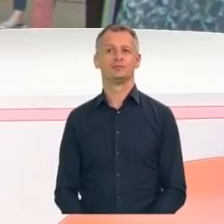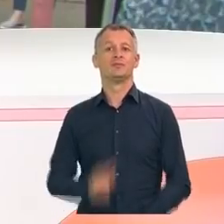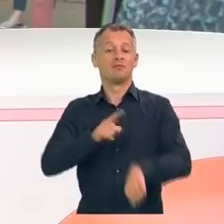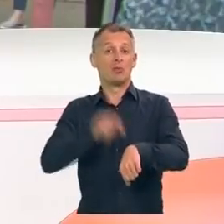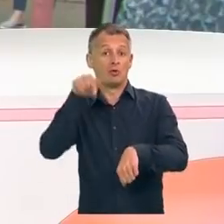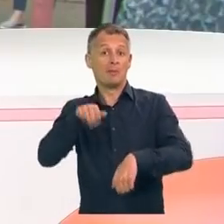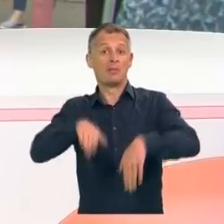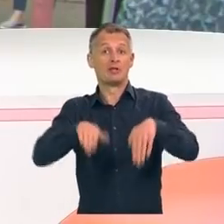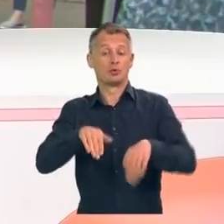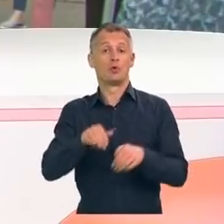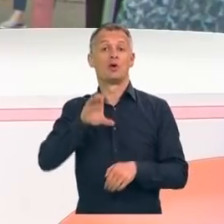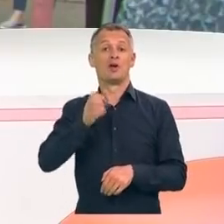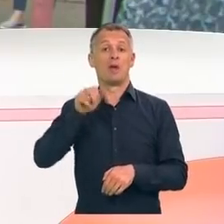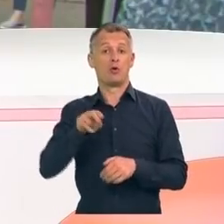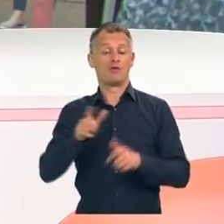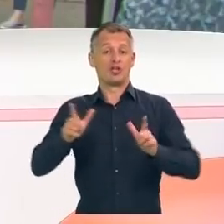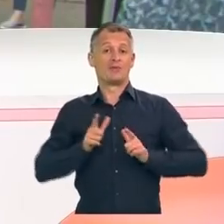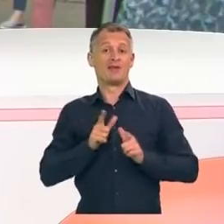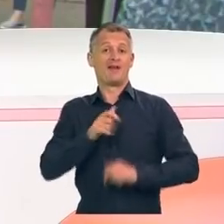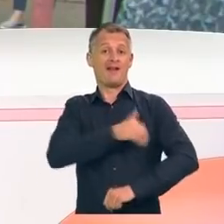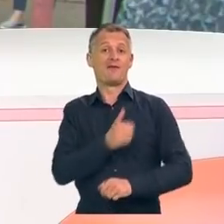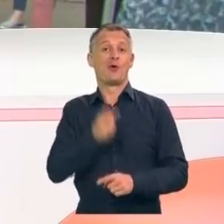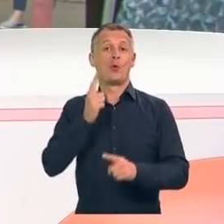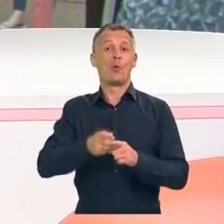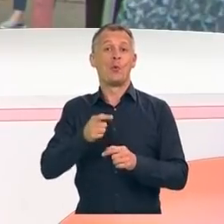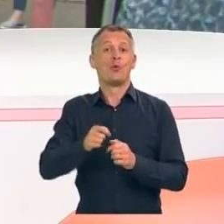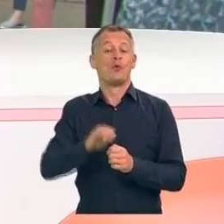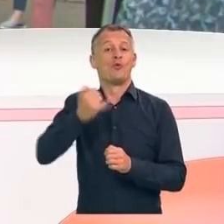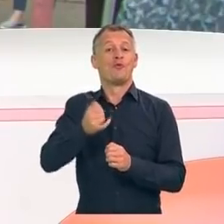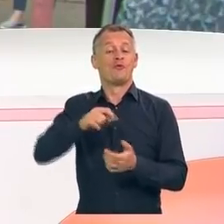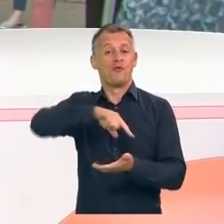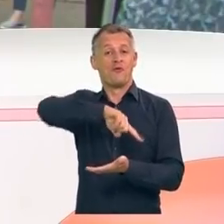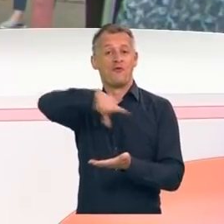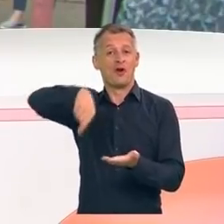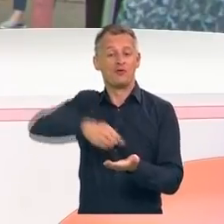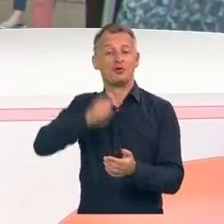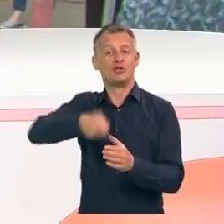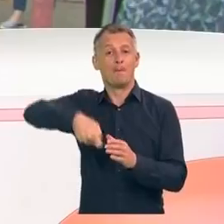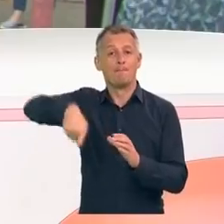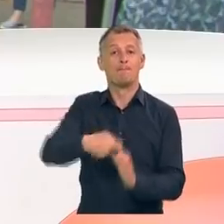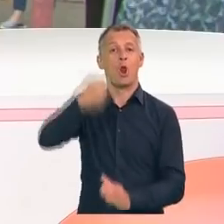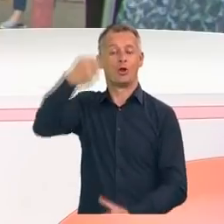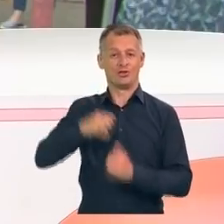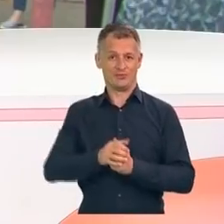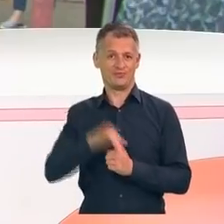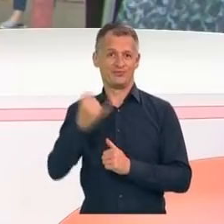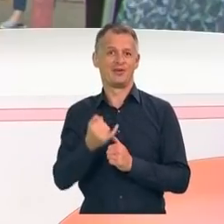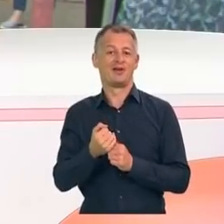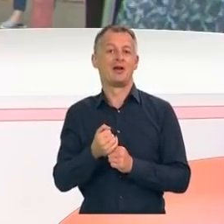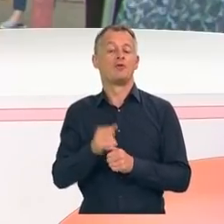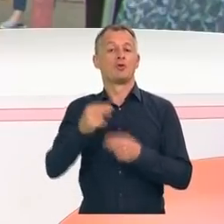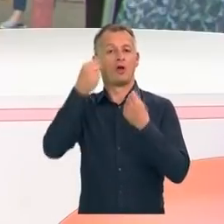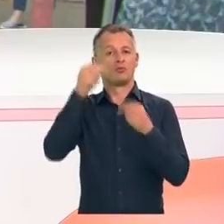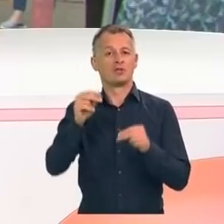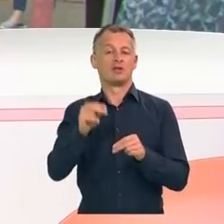Între timp, Sorin Câmpeanu a fost așteptat de elevi cu polonice și farfurii în fața ministerului. Protestul a fost organizat de comunitatea de CLIC și Consiliul Național